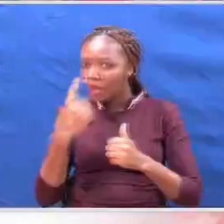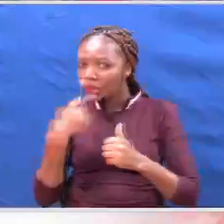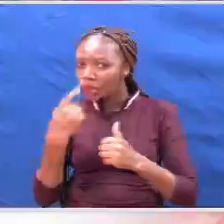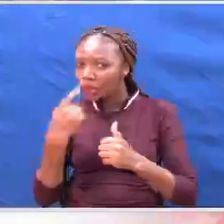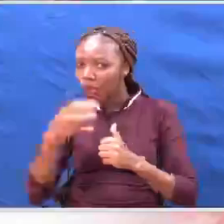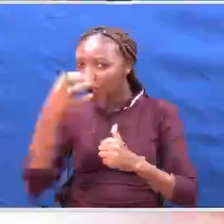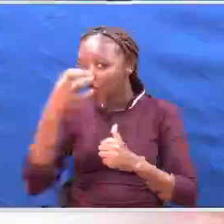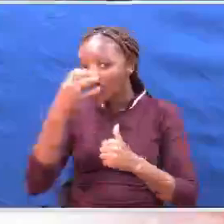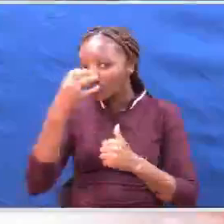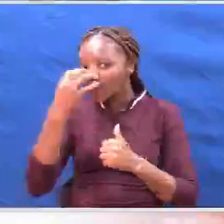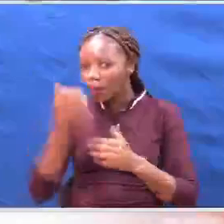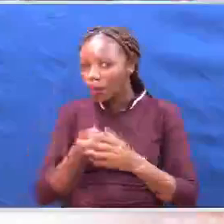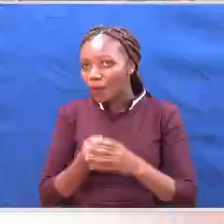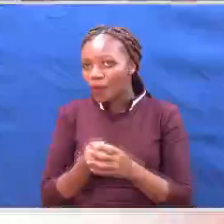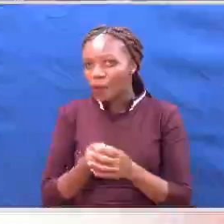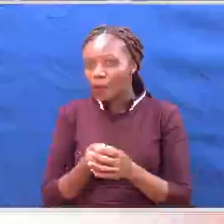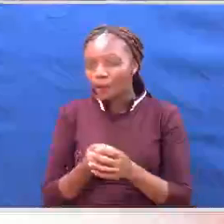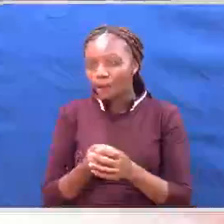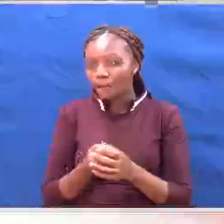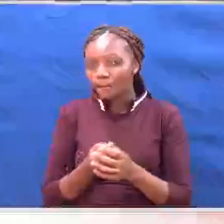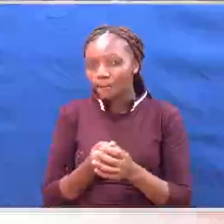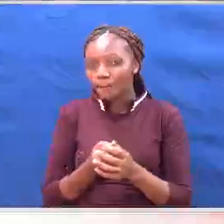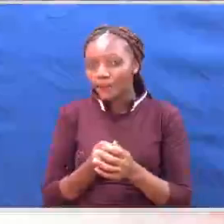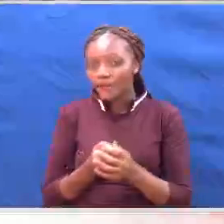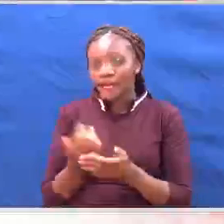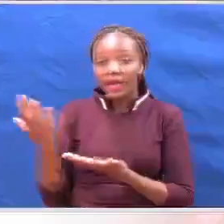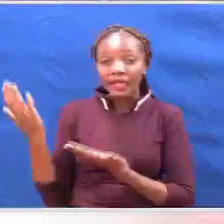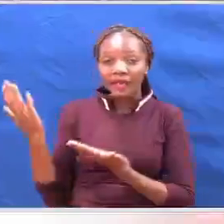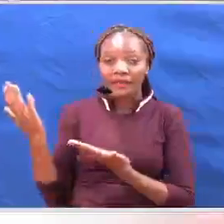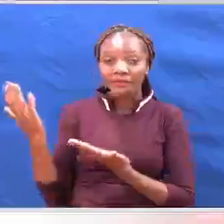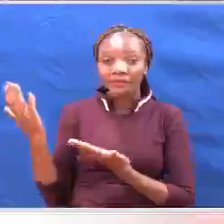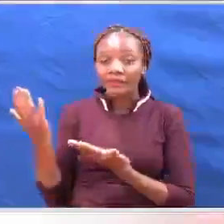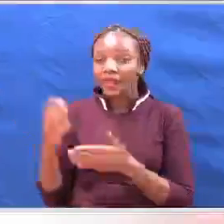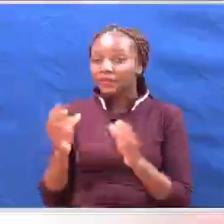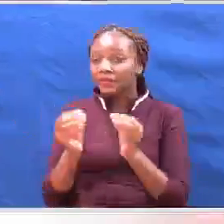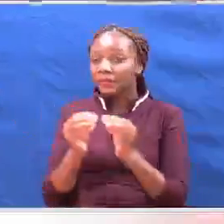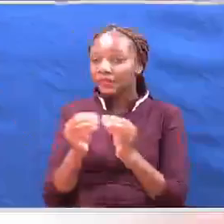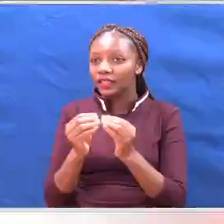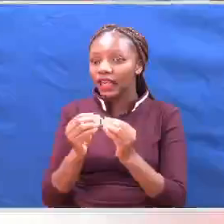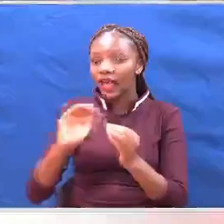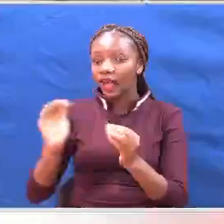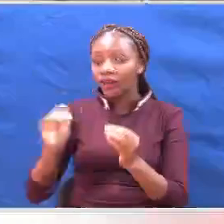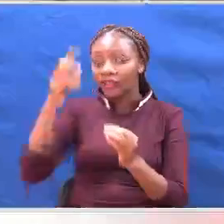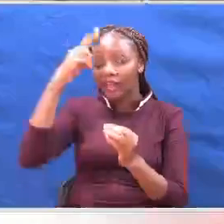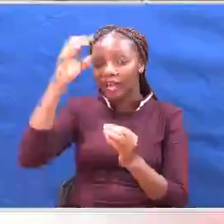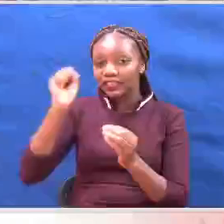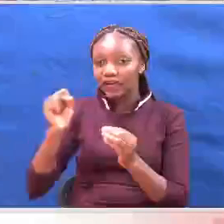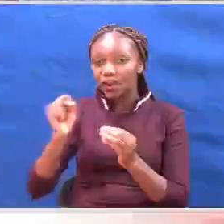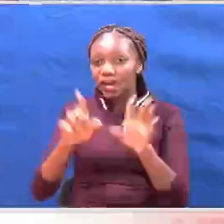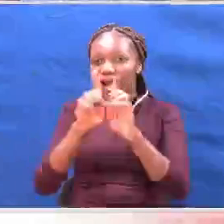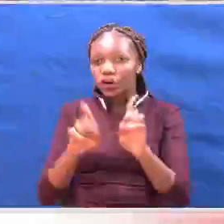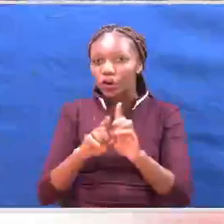william ruto hapa alu ameh muto katika kati kaji alu